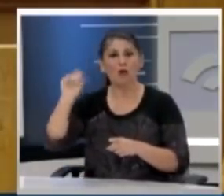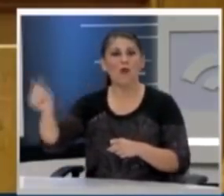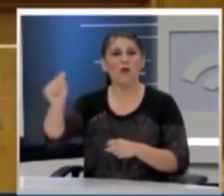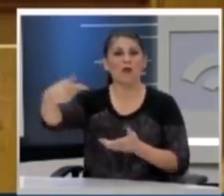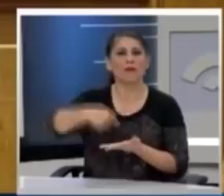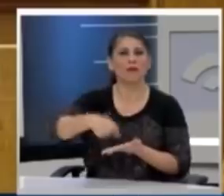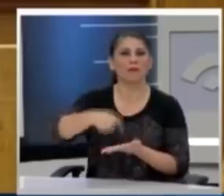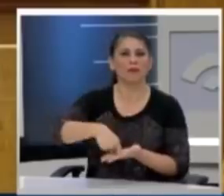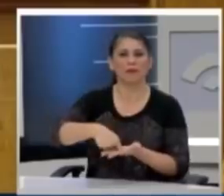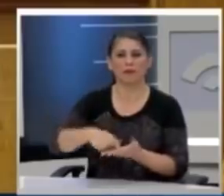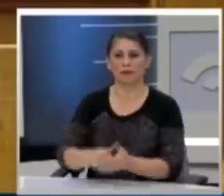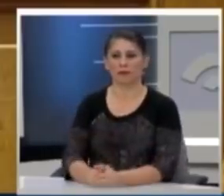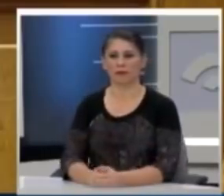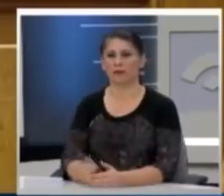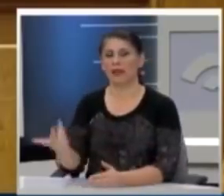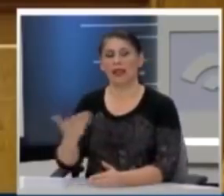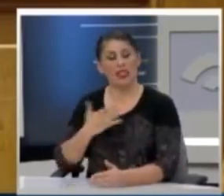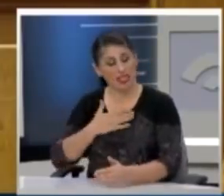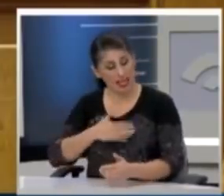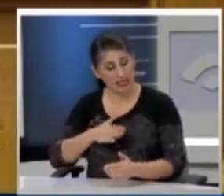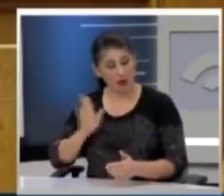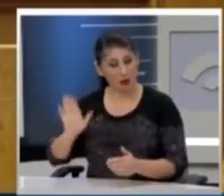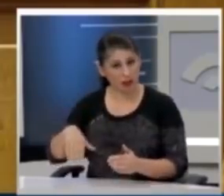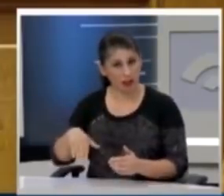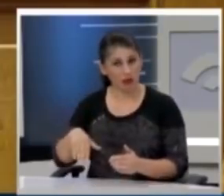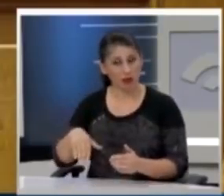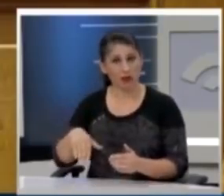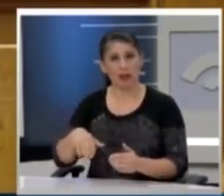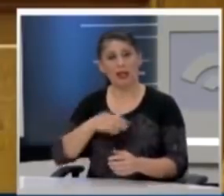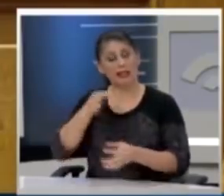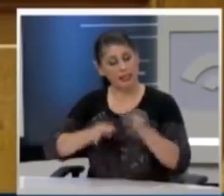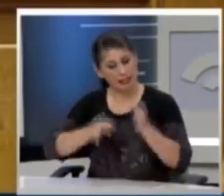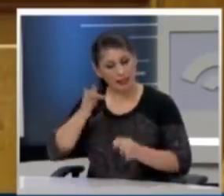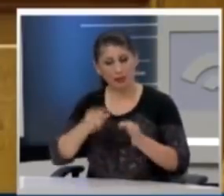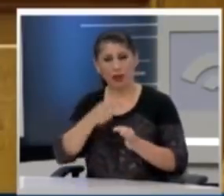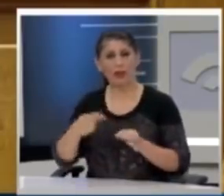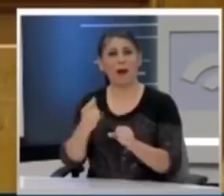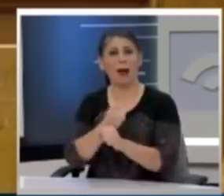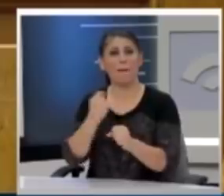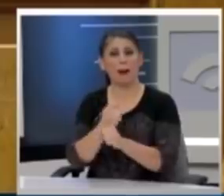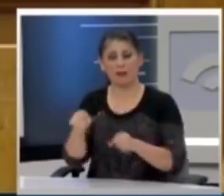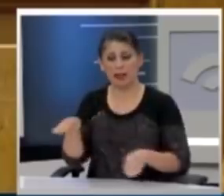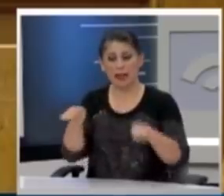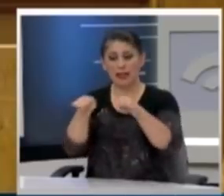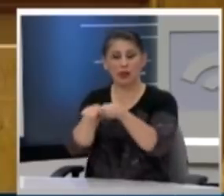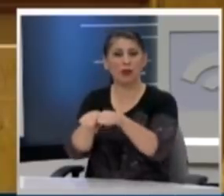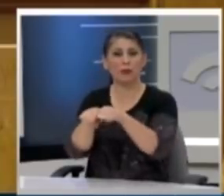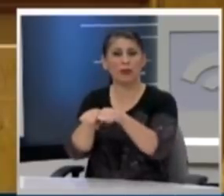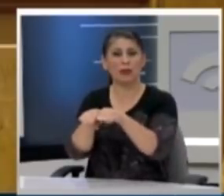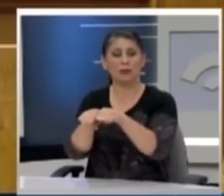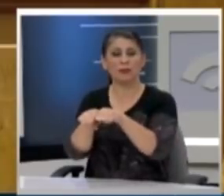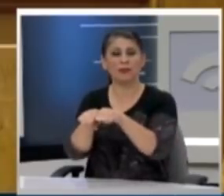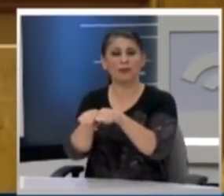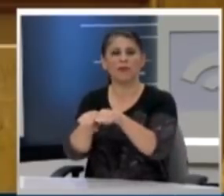οι ίδιοι θέλετε τέλος να πιάσουμε και το θέμα της επαγγελματικής ισοτίμηση των τίτλων